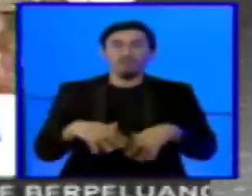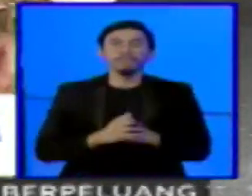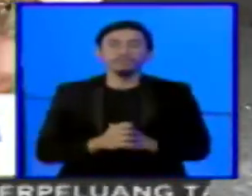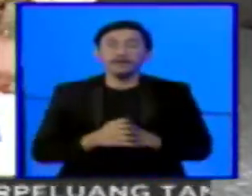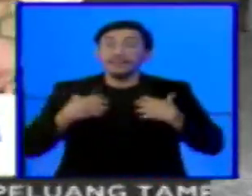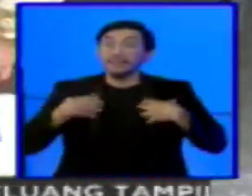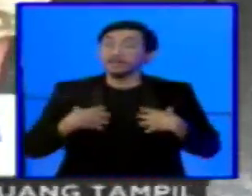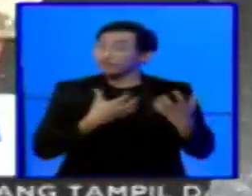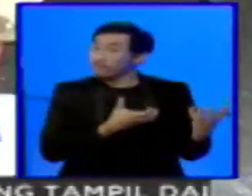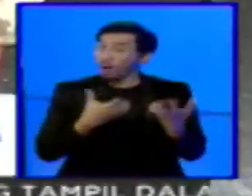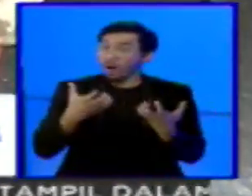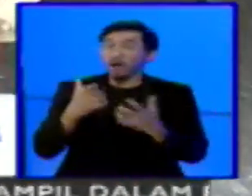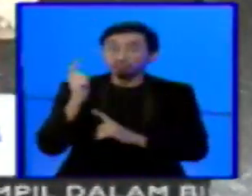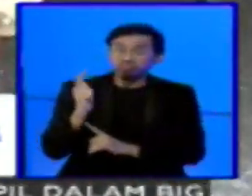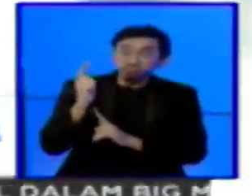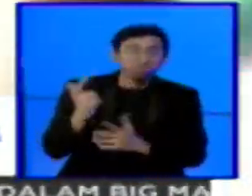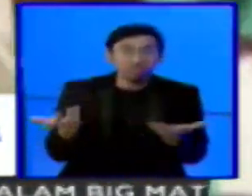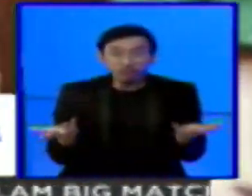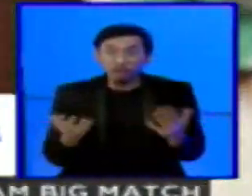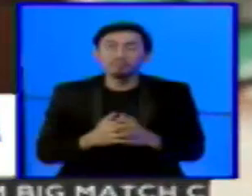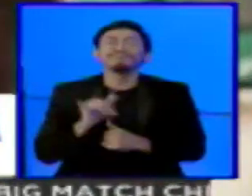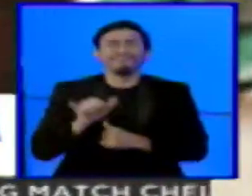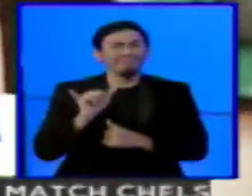Pak? Wajib dibawa perang. Wajib.